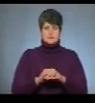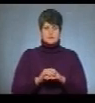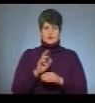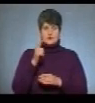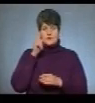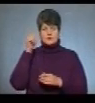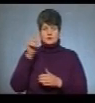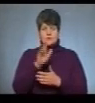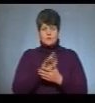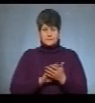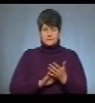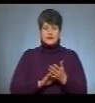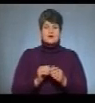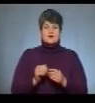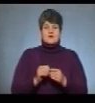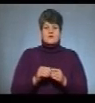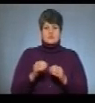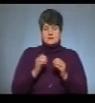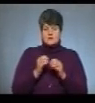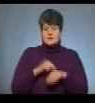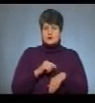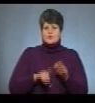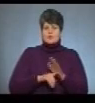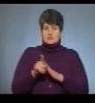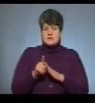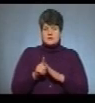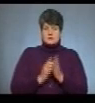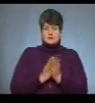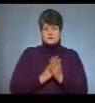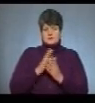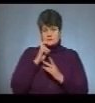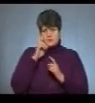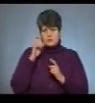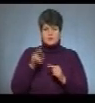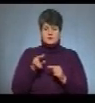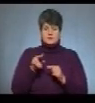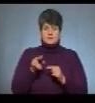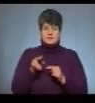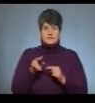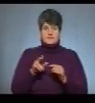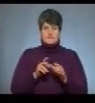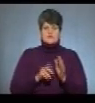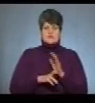О 10-й годині розпочалася панахида за бійцем у храмі Покрови Пресвятої Богородиці.